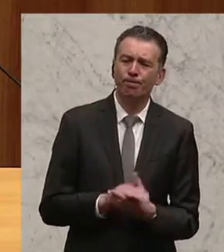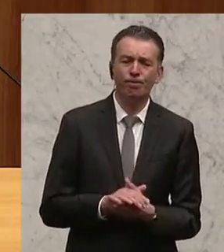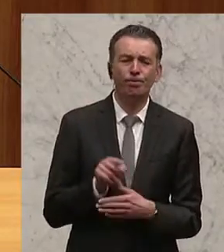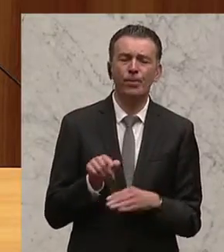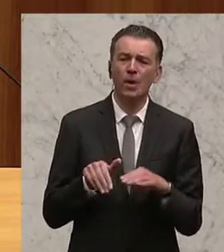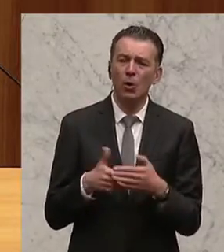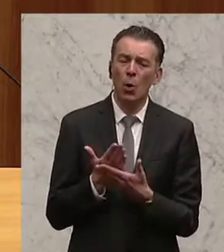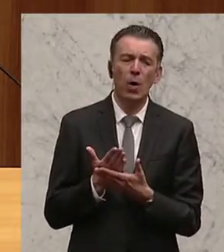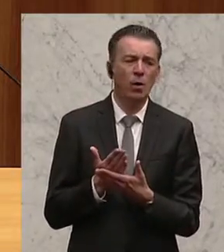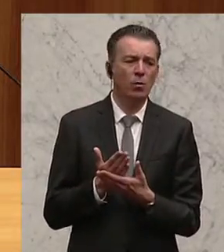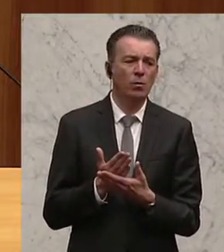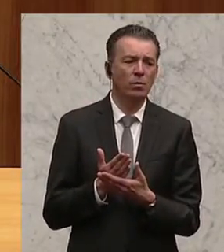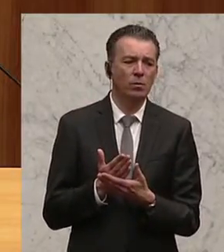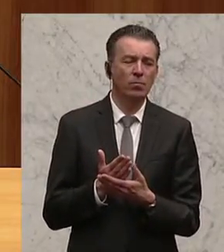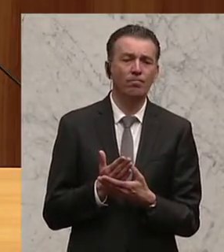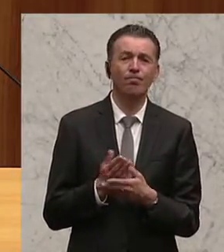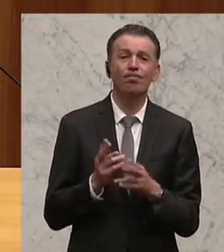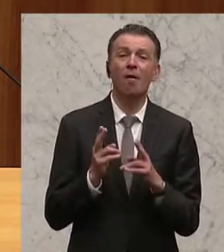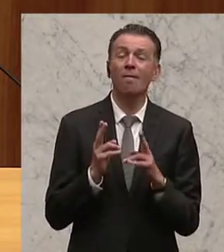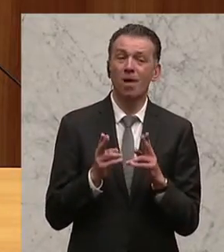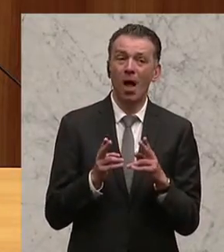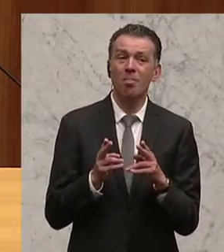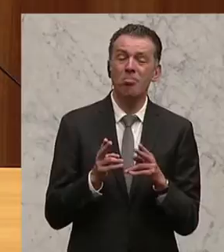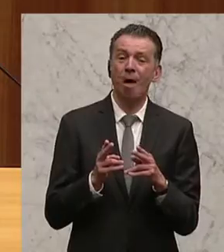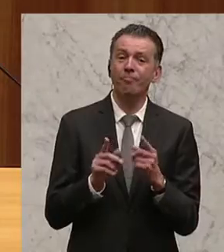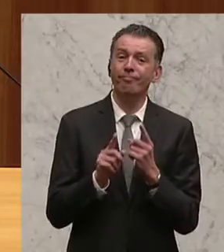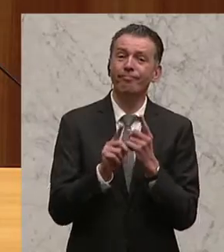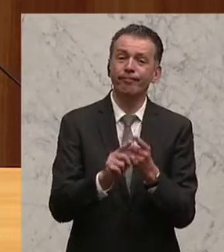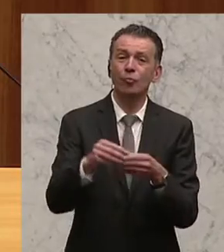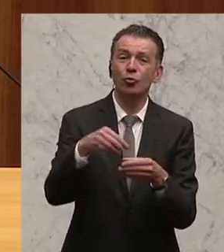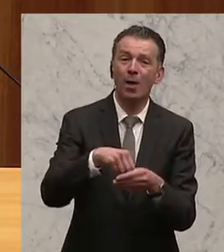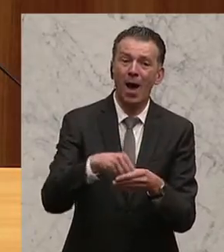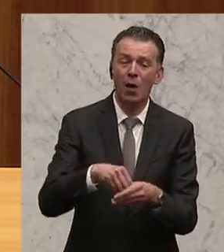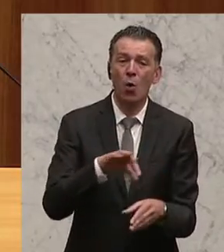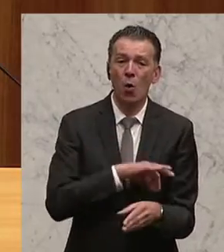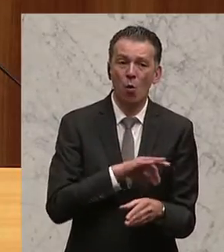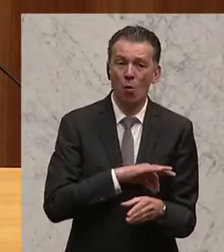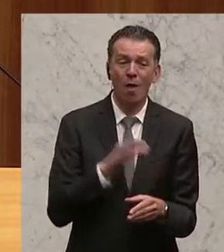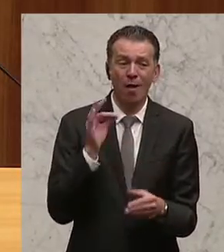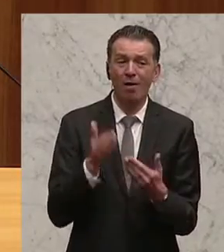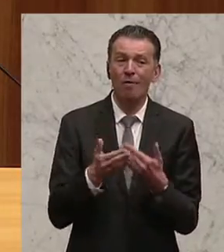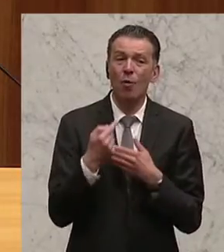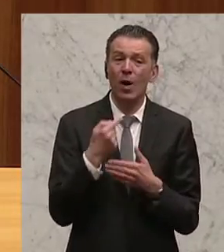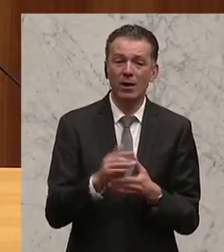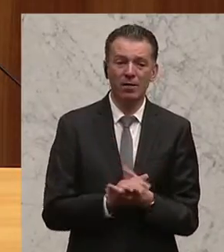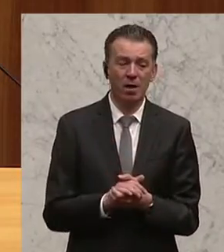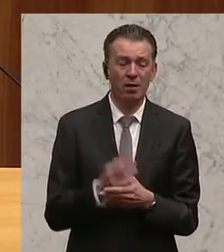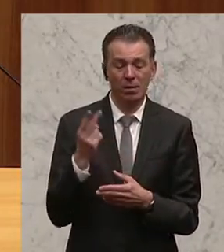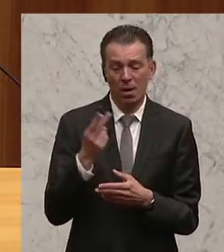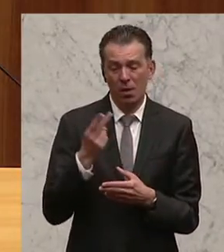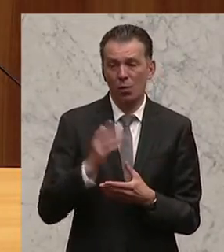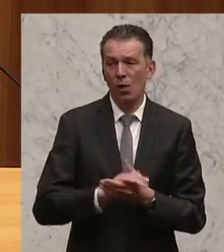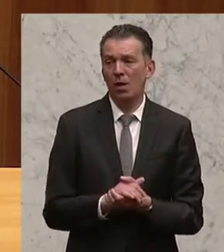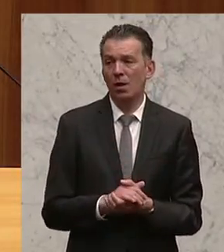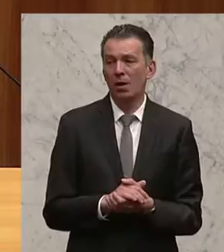dass diese Neuerung zu einem Einsparungsprogramm wird. Weil, das hat die Kollegin vor mir auch schon angesprochen, es natürlich